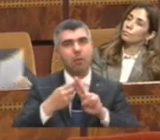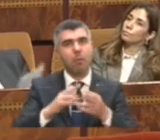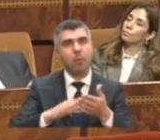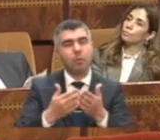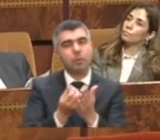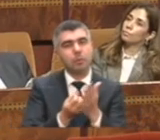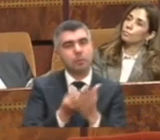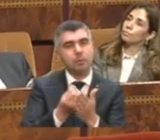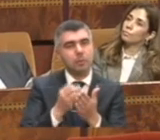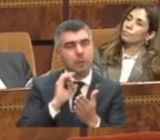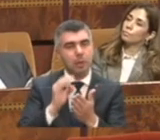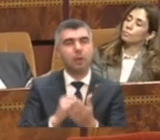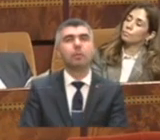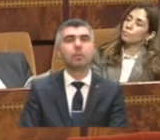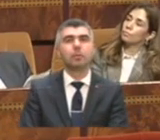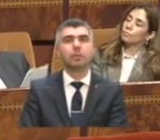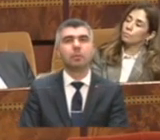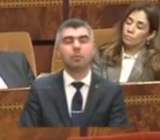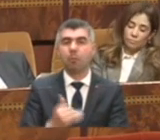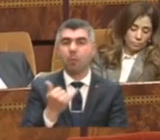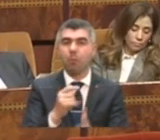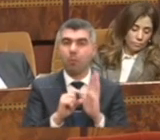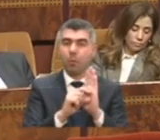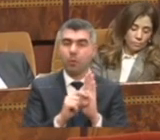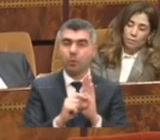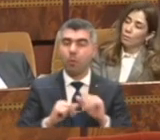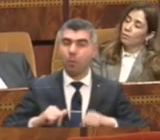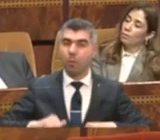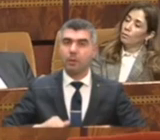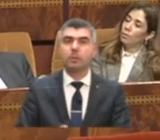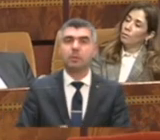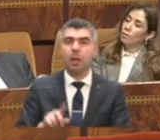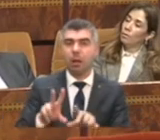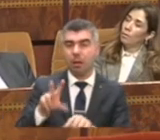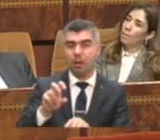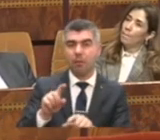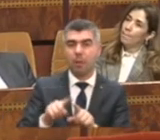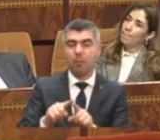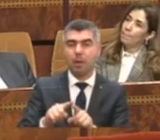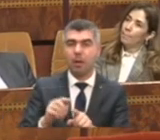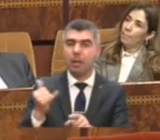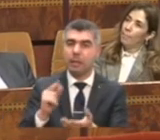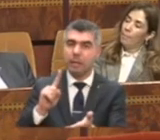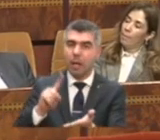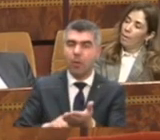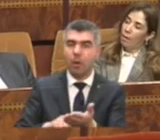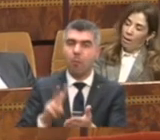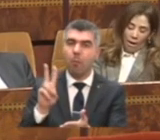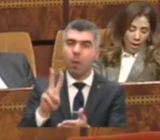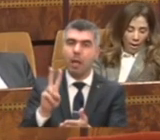اللي تقدمتوا بها خصوصا بخصوص هذا الموضوع. سيد الوزير، كلنا يعلم دور وأهمية المخيمات الصيفية بالنسبة